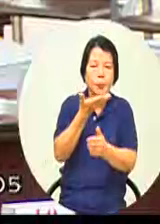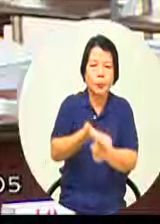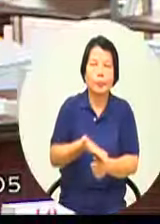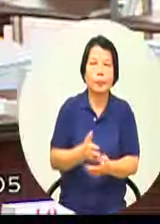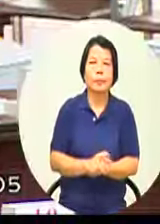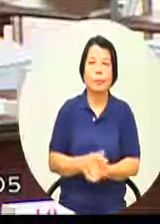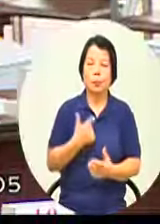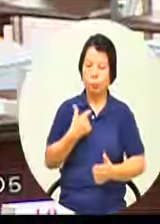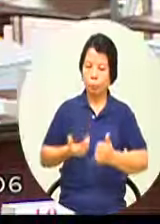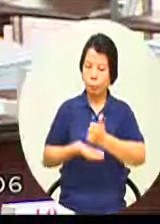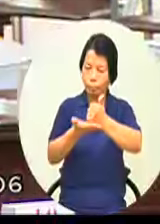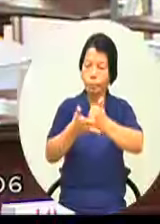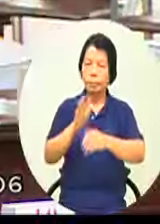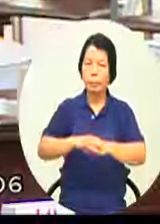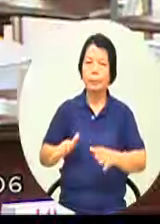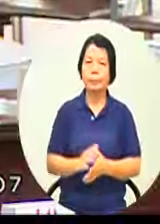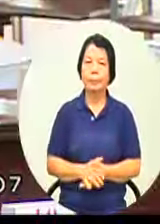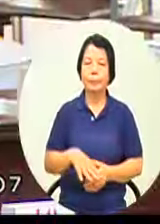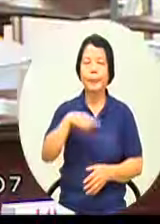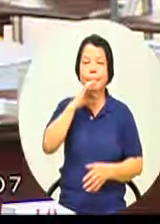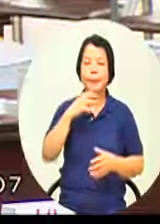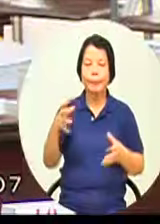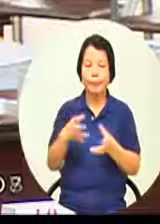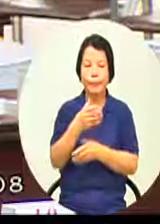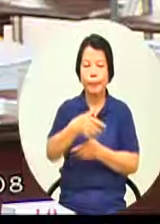定啊。等一下一起回答。